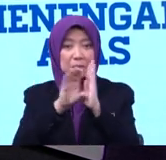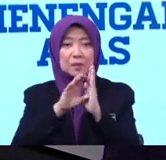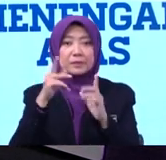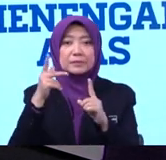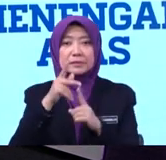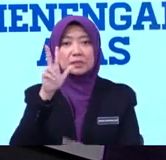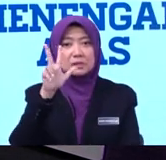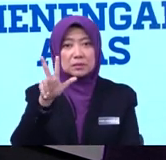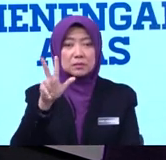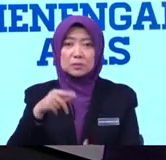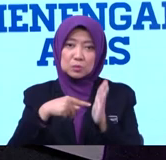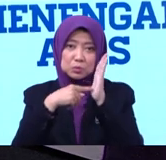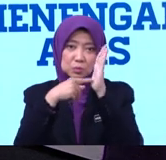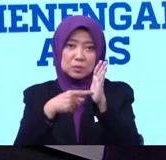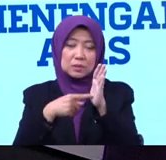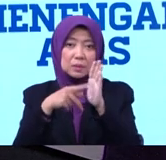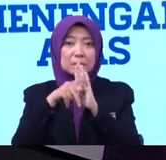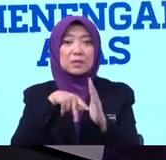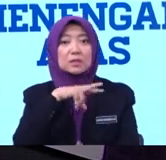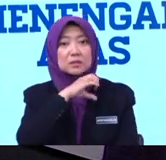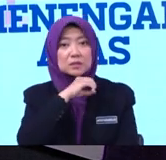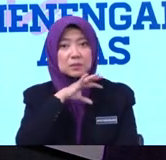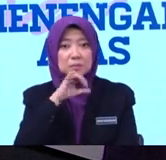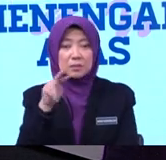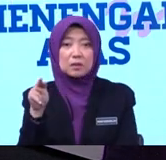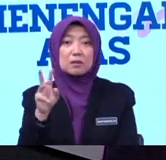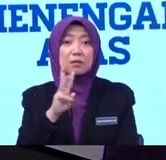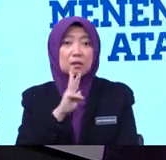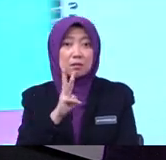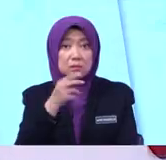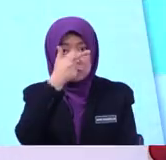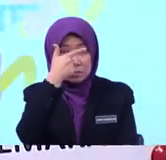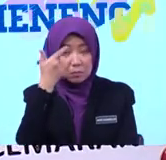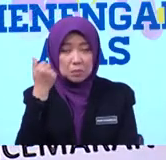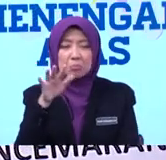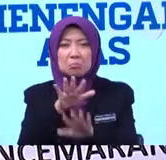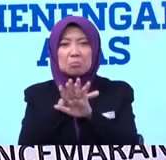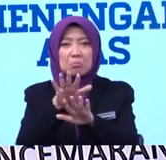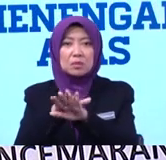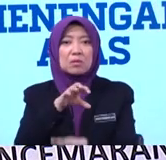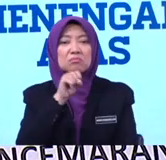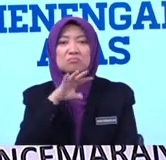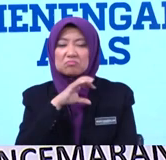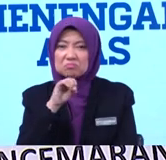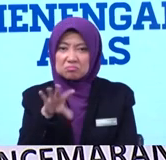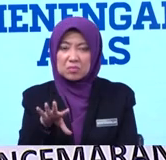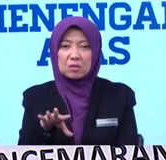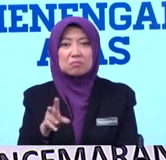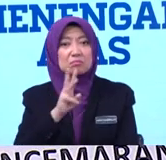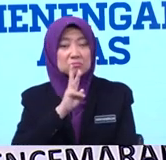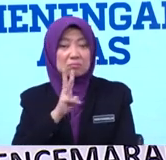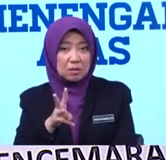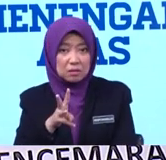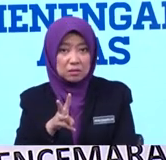menunjukkan pencemaran air karena Ivanka tadi ada sampah-sampah enggak bahagian air